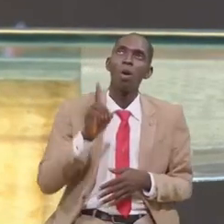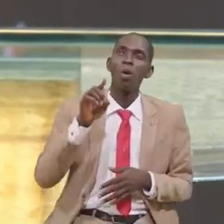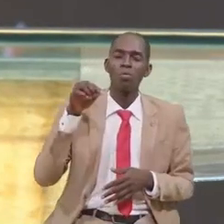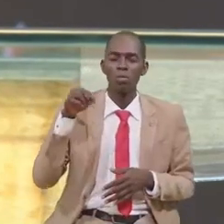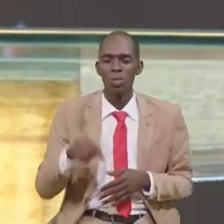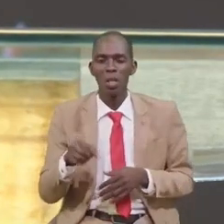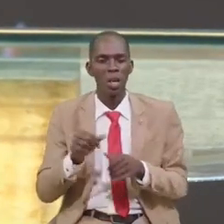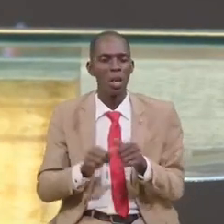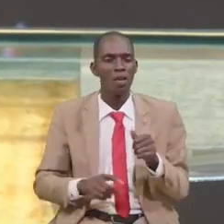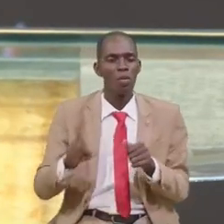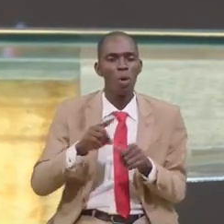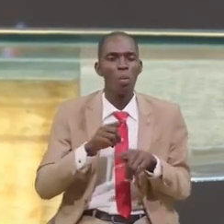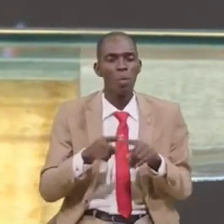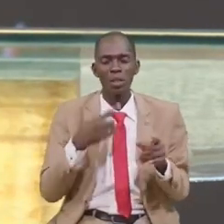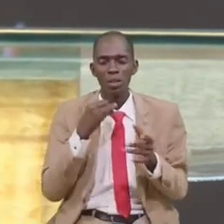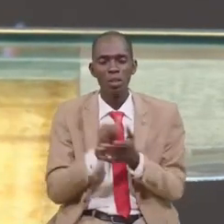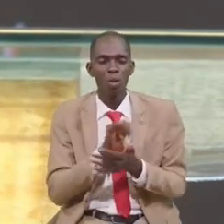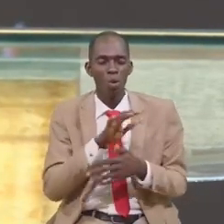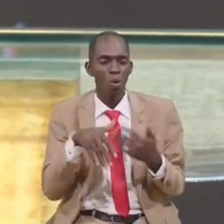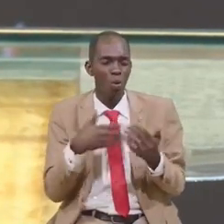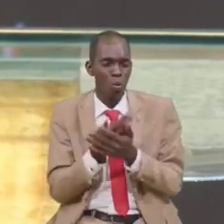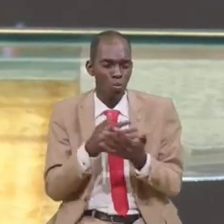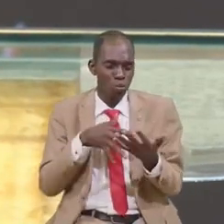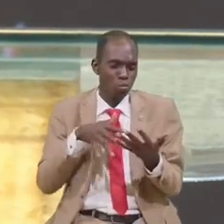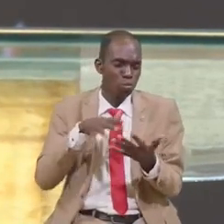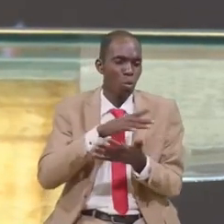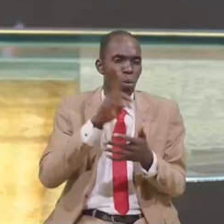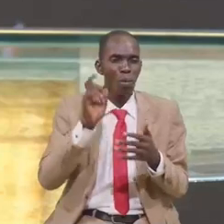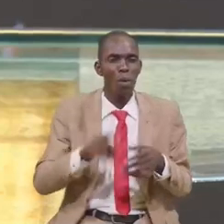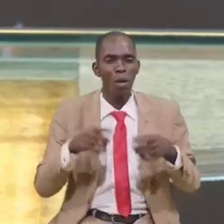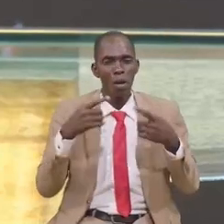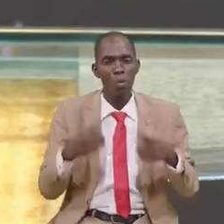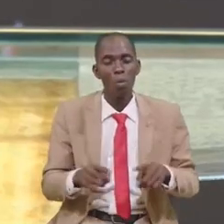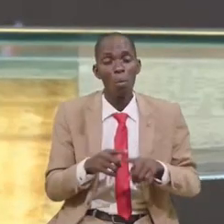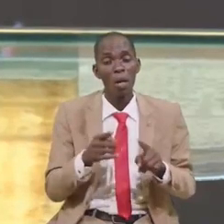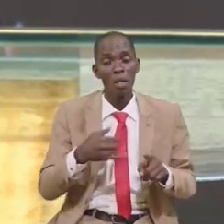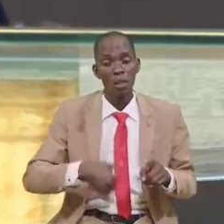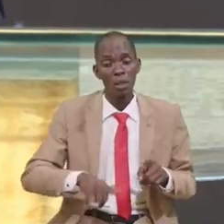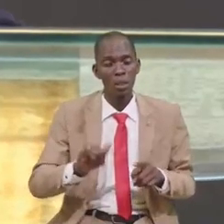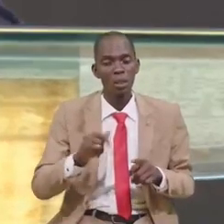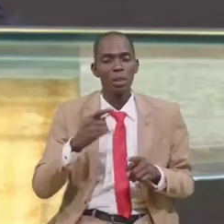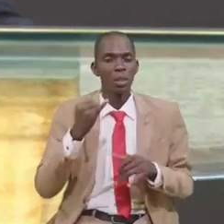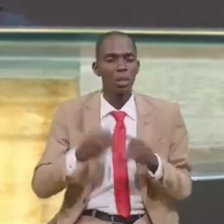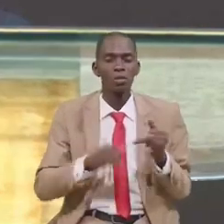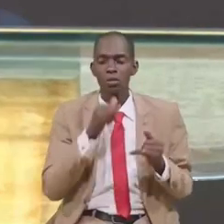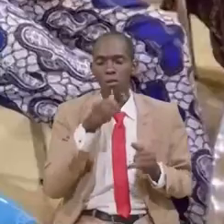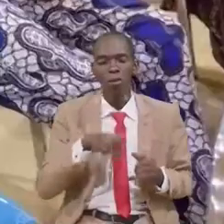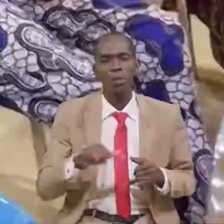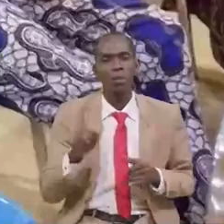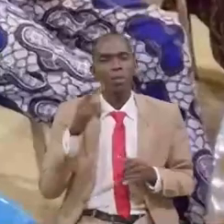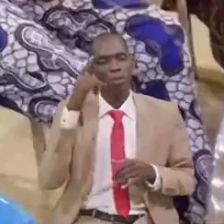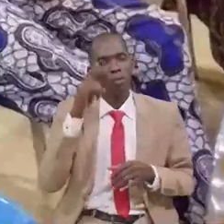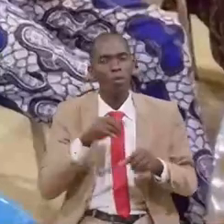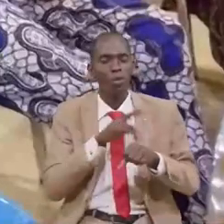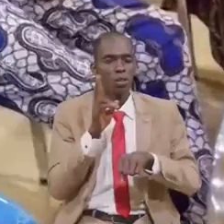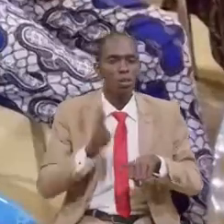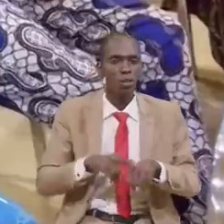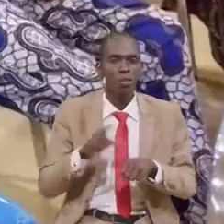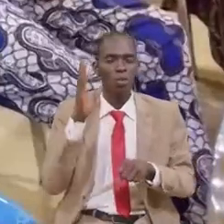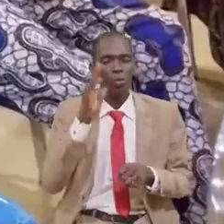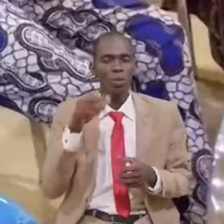partout. Mais que ces choses doivent arriver, mais ce ne sera pas encore la fin. Une nation s'élèvera contre